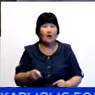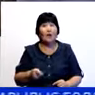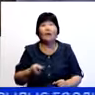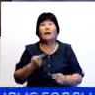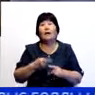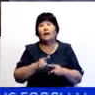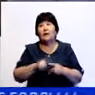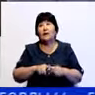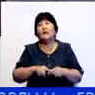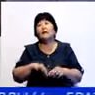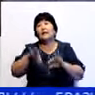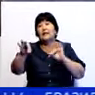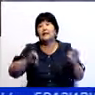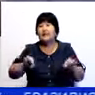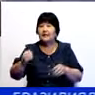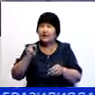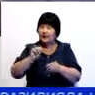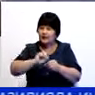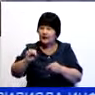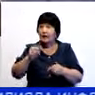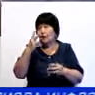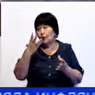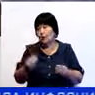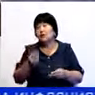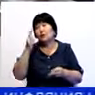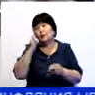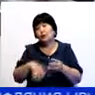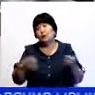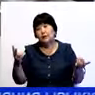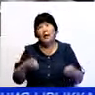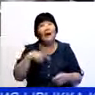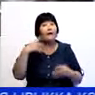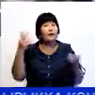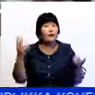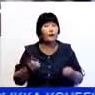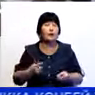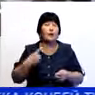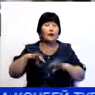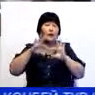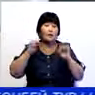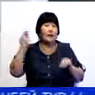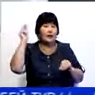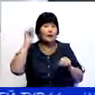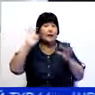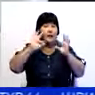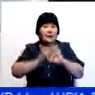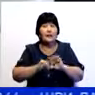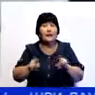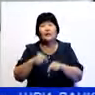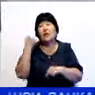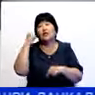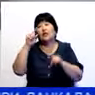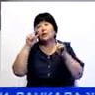мазерлеп, эскиз сызып, соның барлығын 2 күн ішінде бітіруіміз керек. Айта кету керек, біліктілігі мен білімі сараланып, шегімпаз